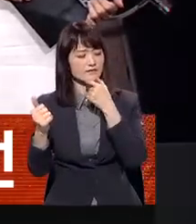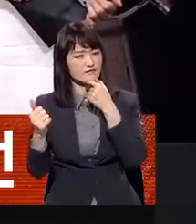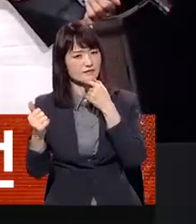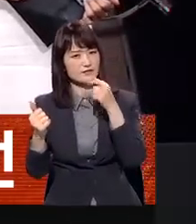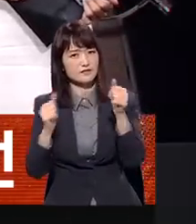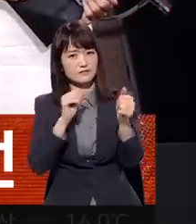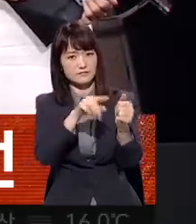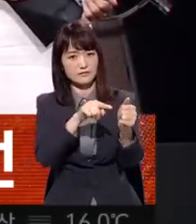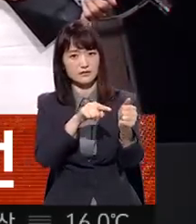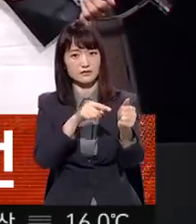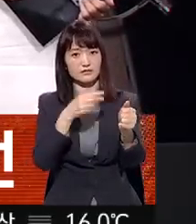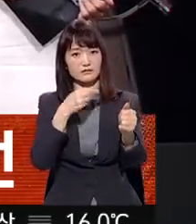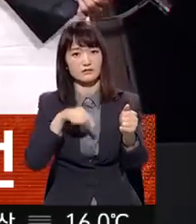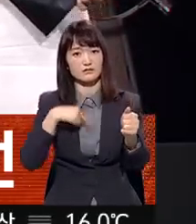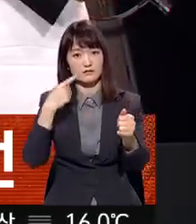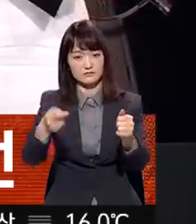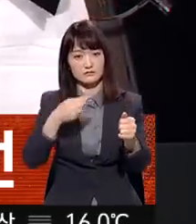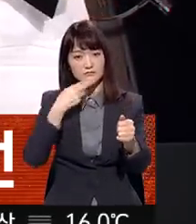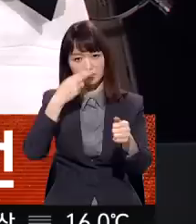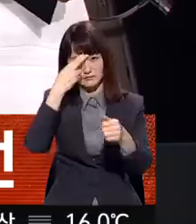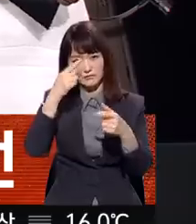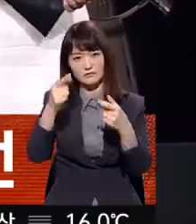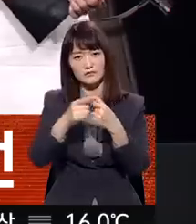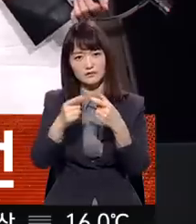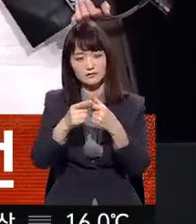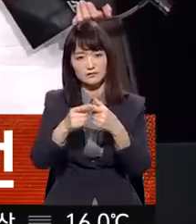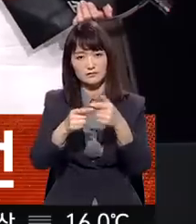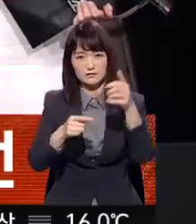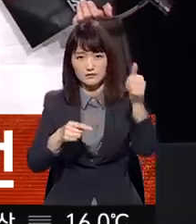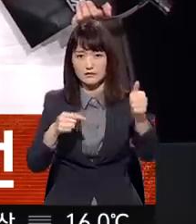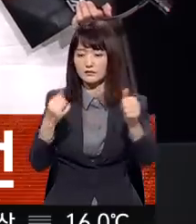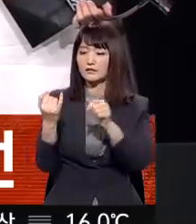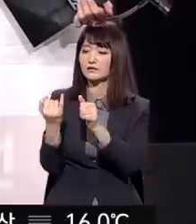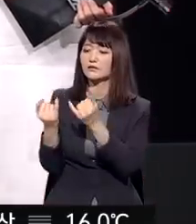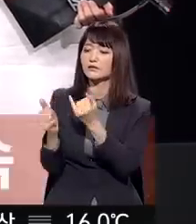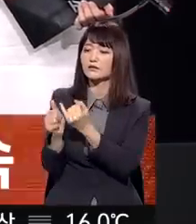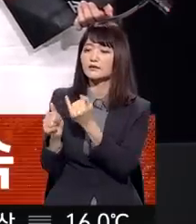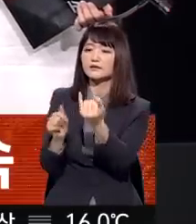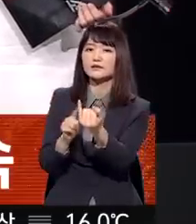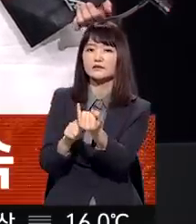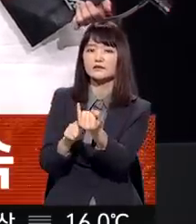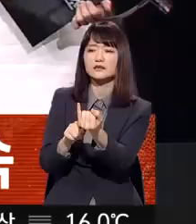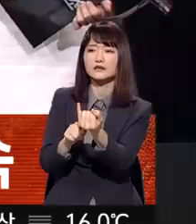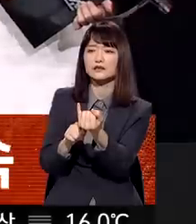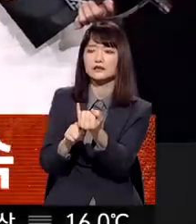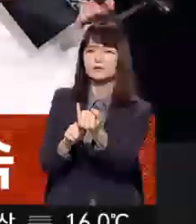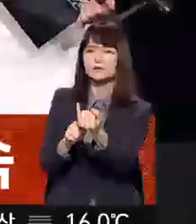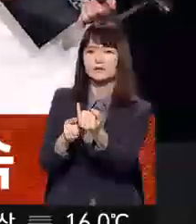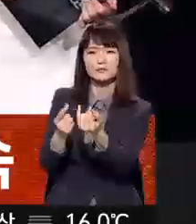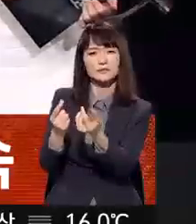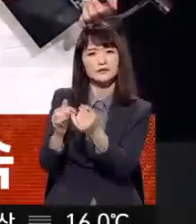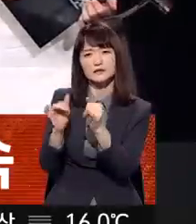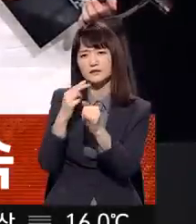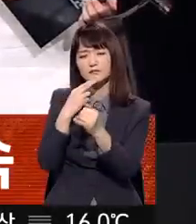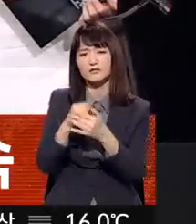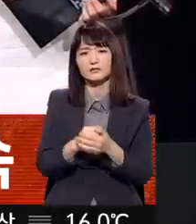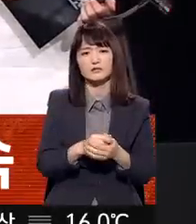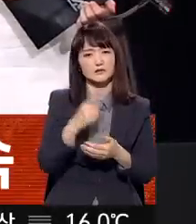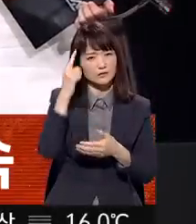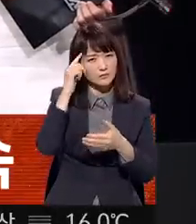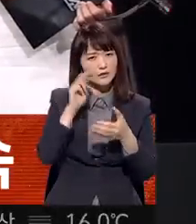이후 술자리에서도 원장은 내 아내 같은 사람 없다며 칭찬을 일삼았습니다. 그렇게 미용실